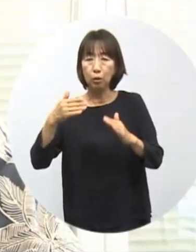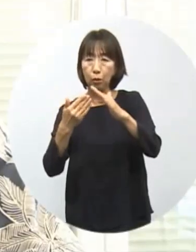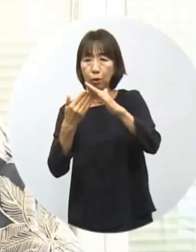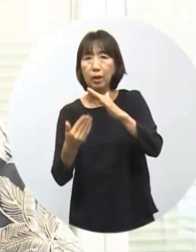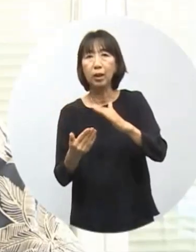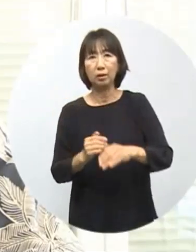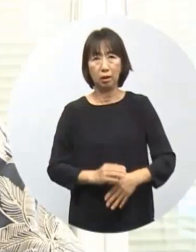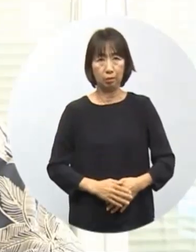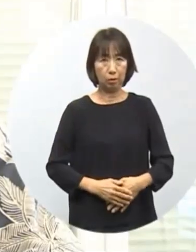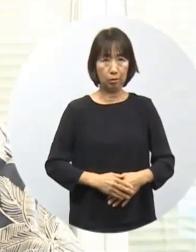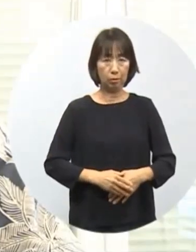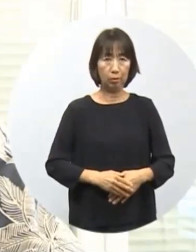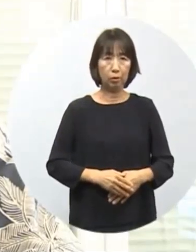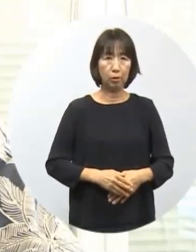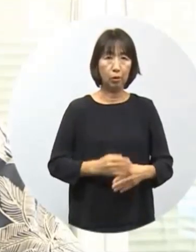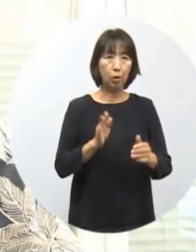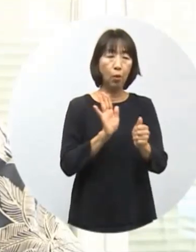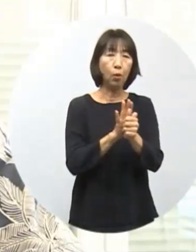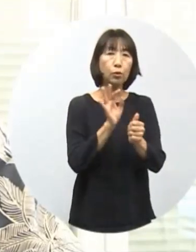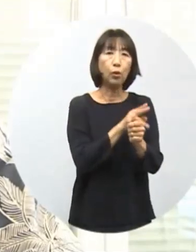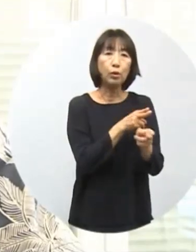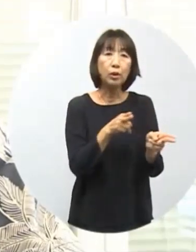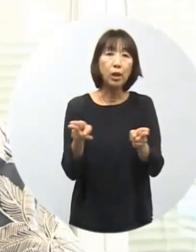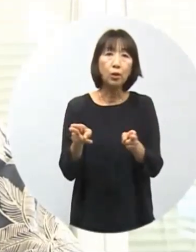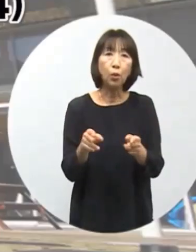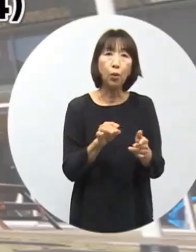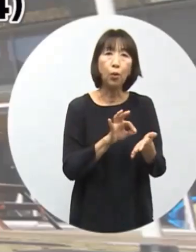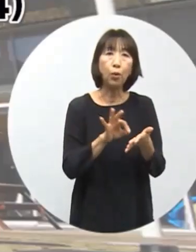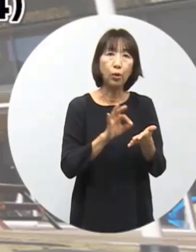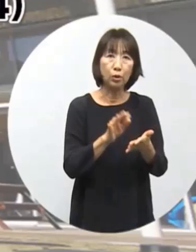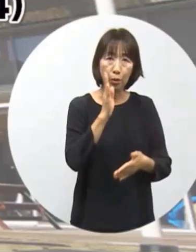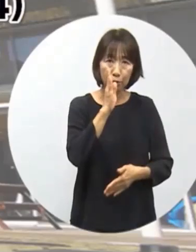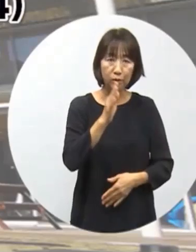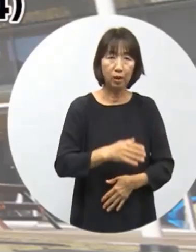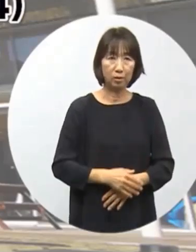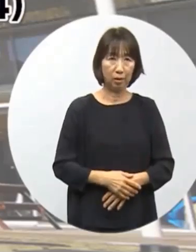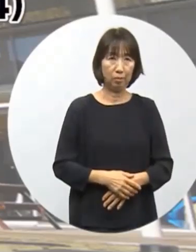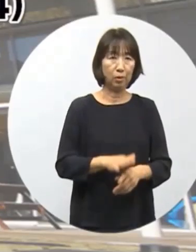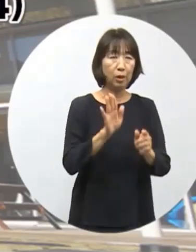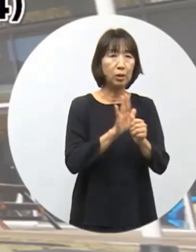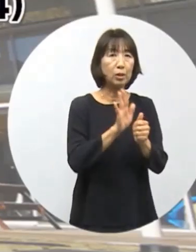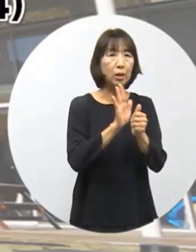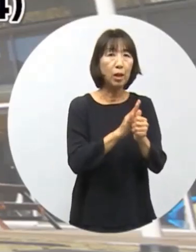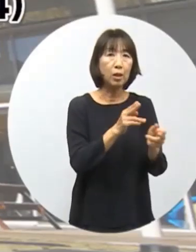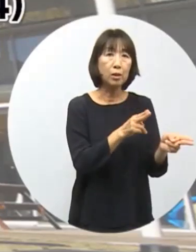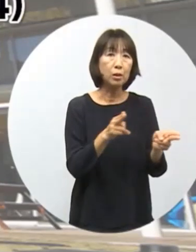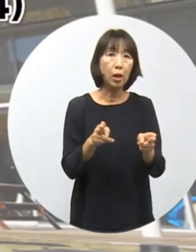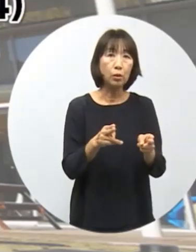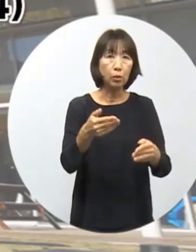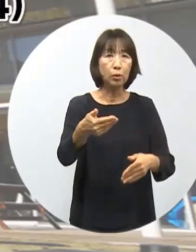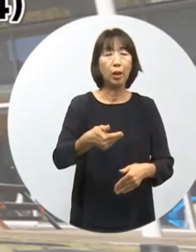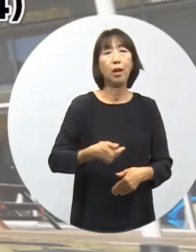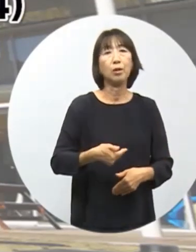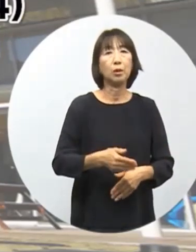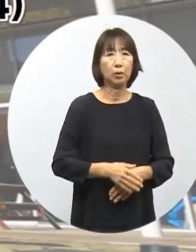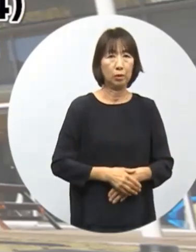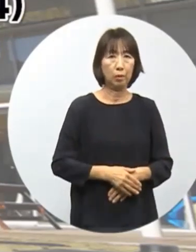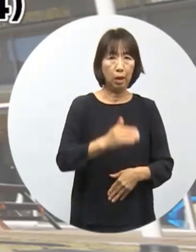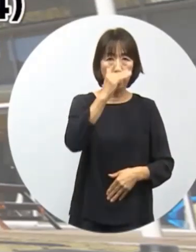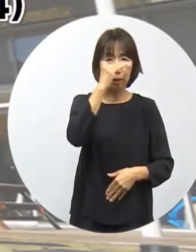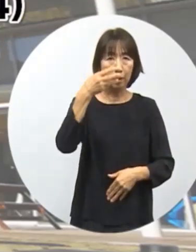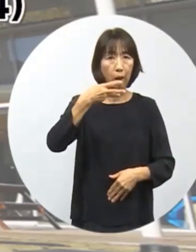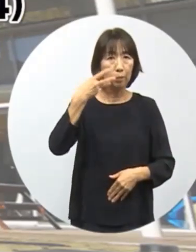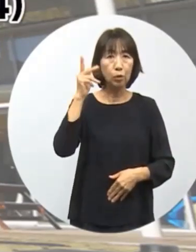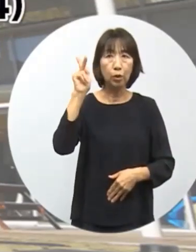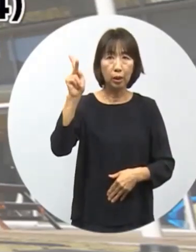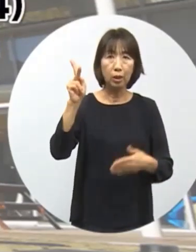茅ヶ崎市の補助制度をぜひご利用ください。 支援制度に関するお問い合わせは景観緑課まで